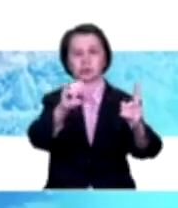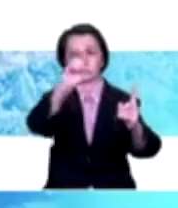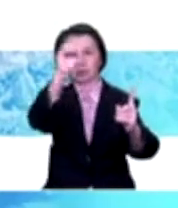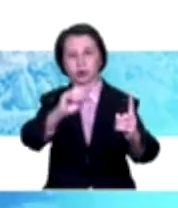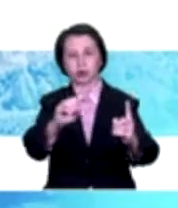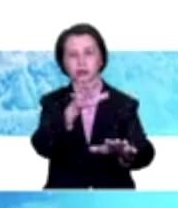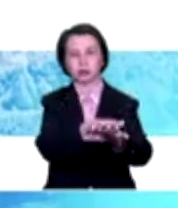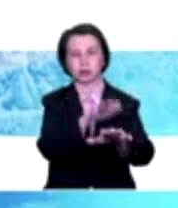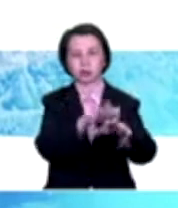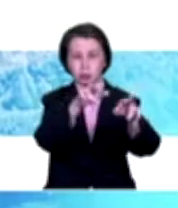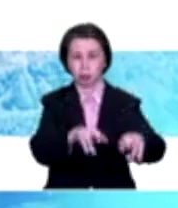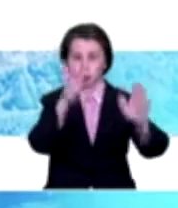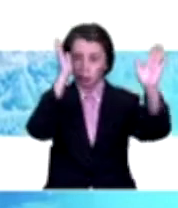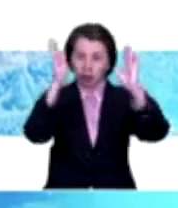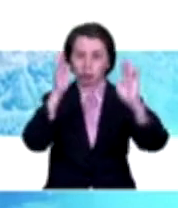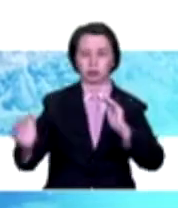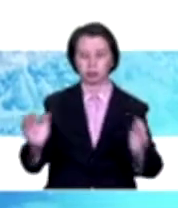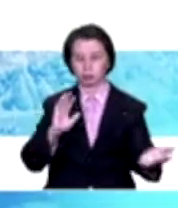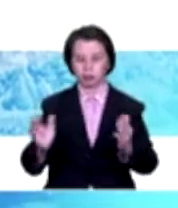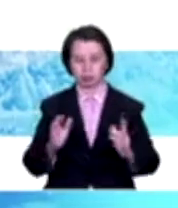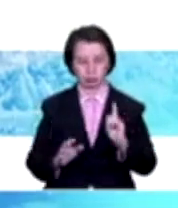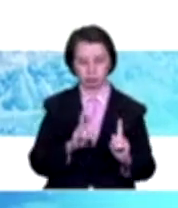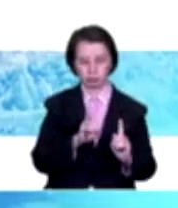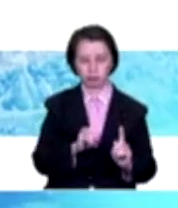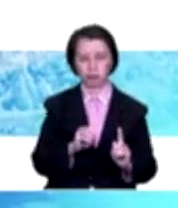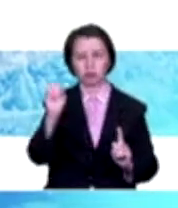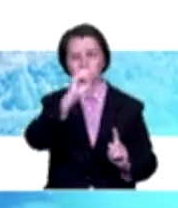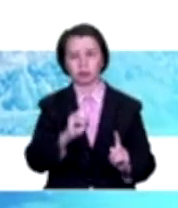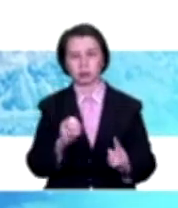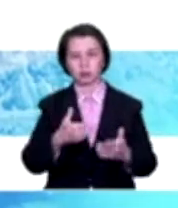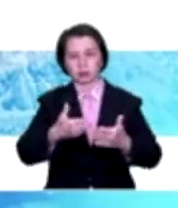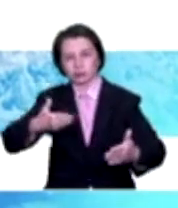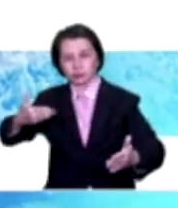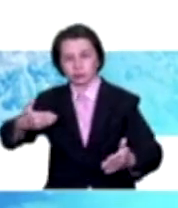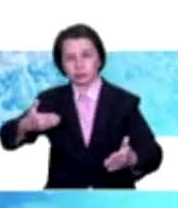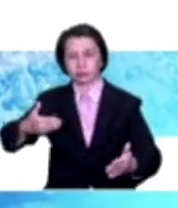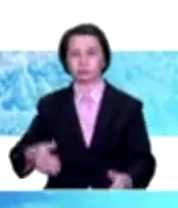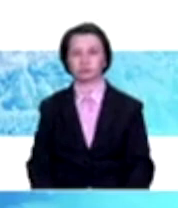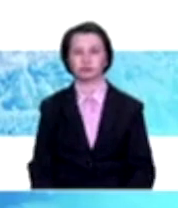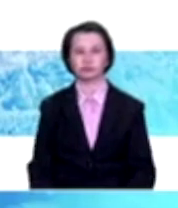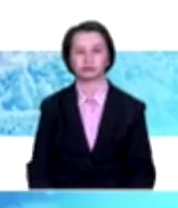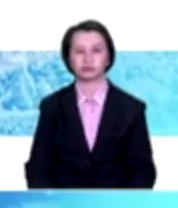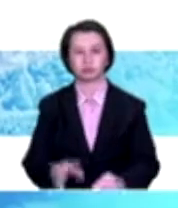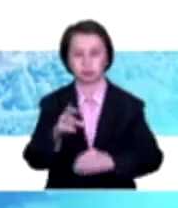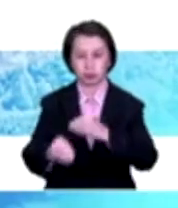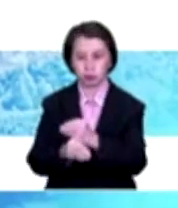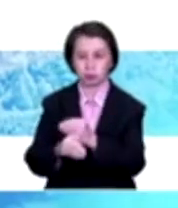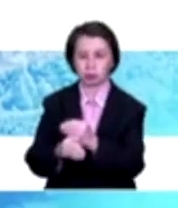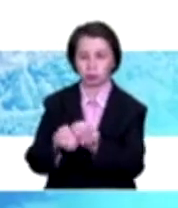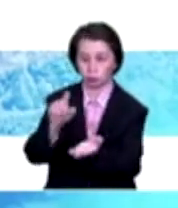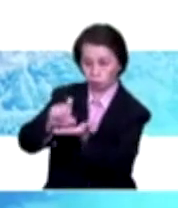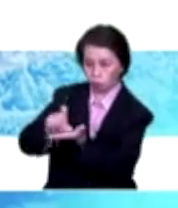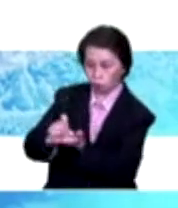130% populasi rakyat berbanding 120% sebelum ini. Penambahan bekalan vaksin